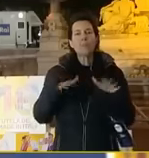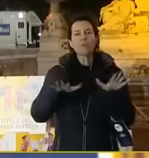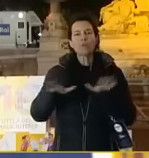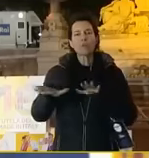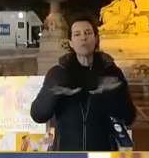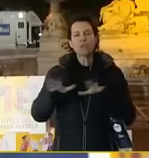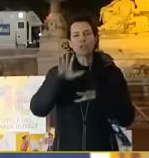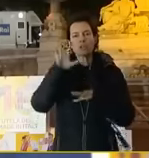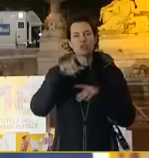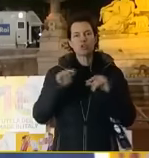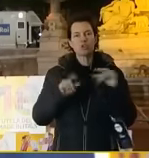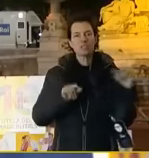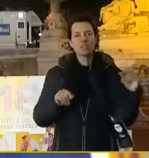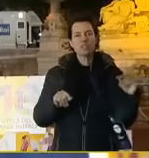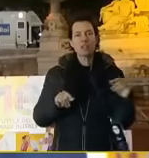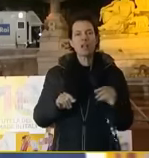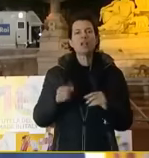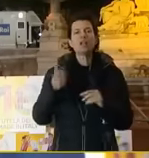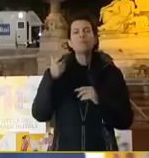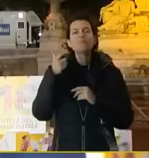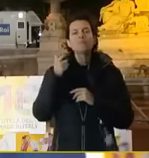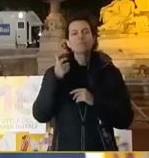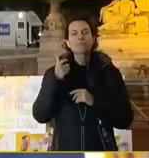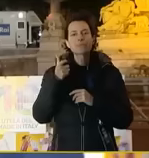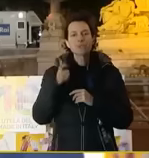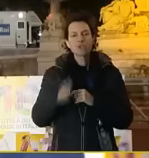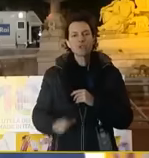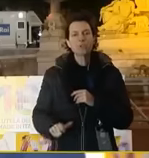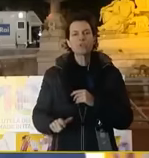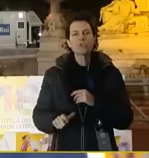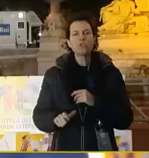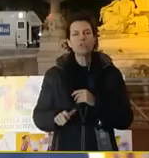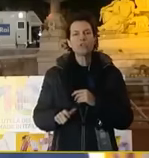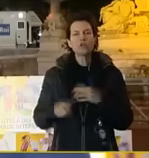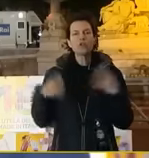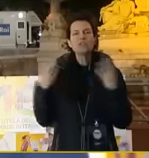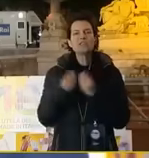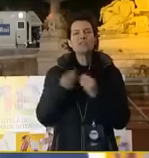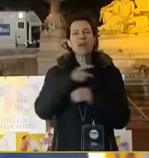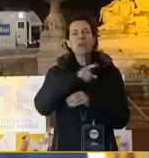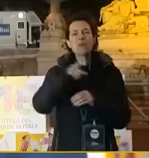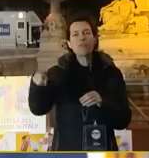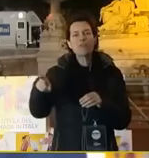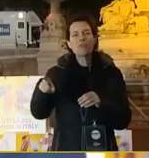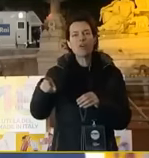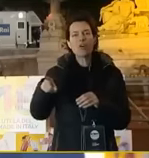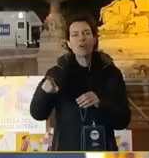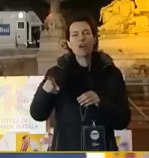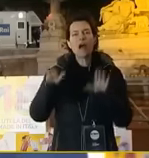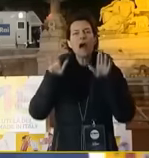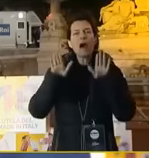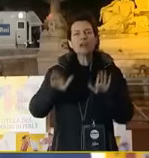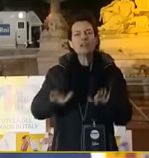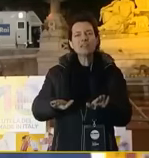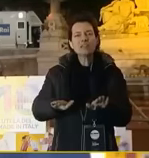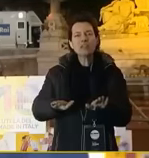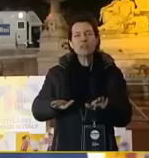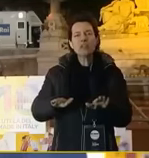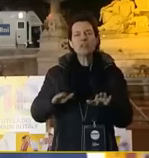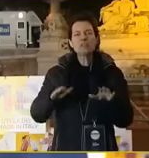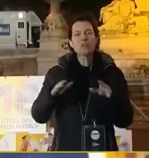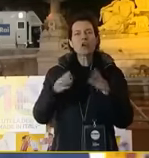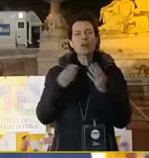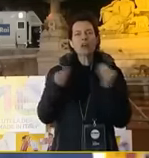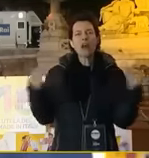costruito insieme a tanti altri, insieme a tutti voi, perché è il movimento che ha difeso prima di tutti, insieme a tanti cittadini che erano